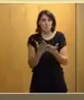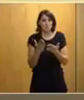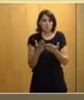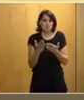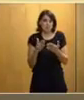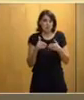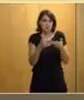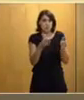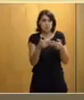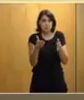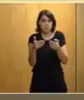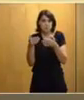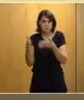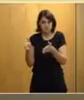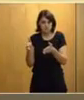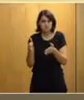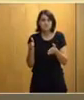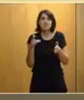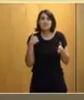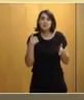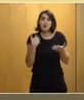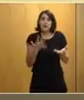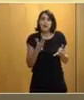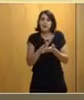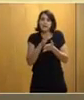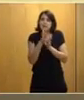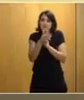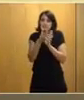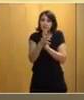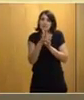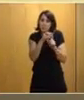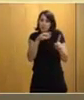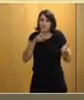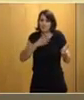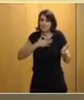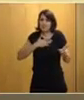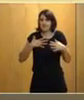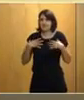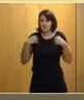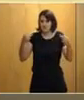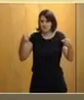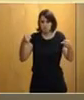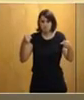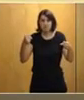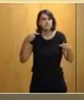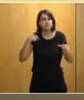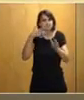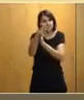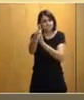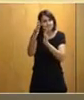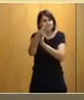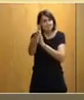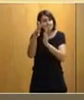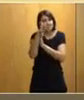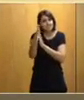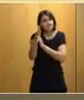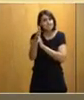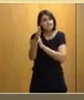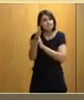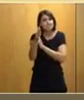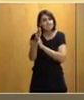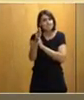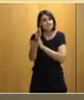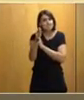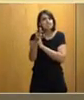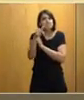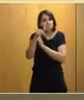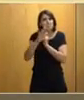Des del punt de vista de l'àmbit de salut, del sistema públic de salut, doncs, remarcar que ja